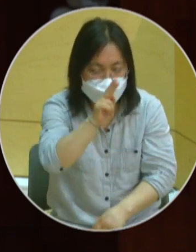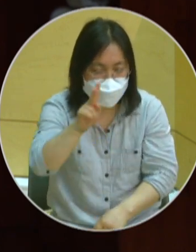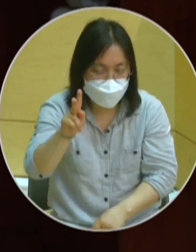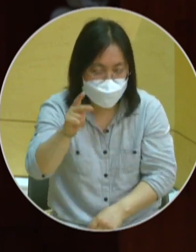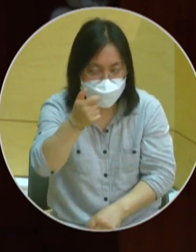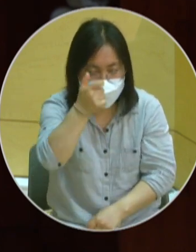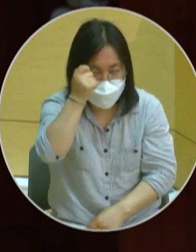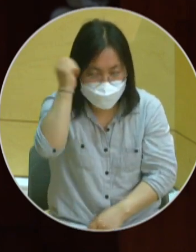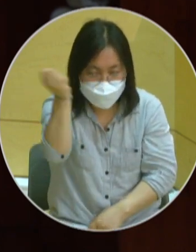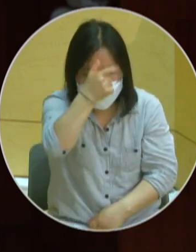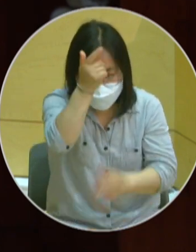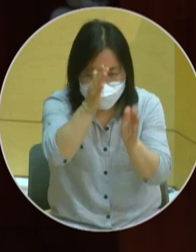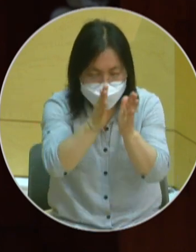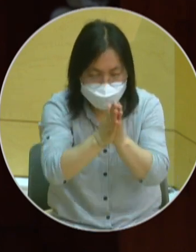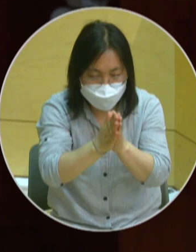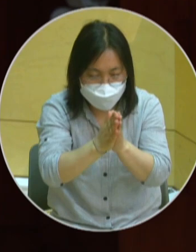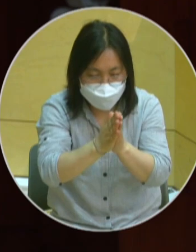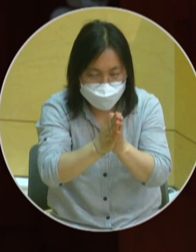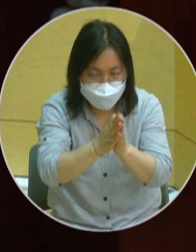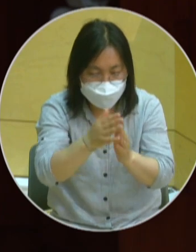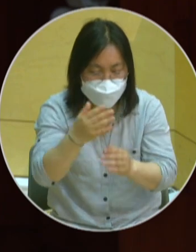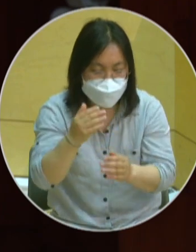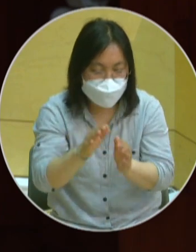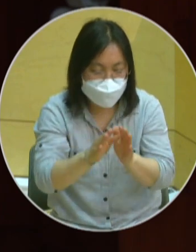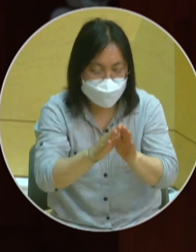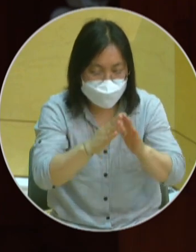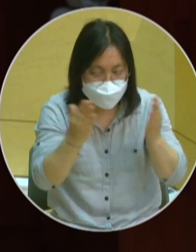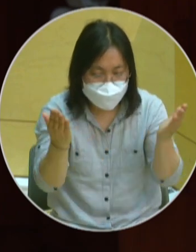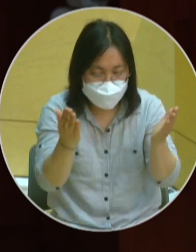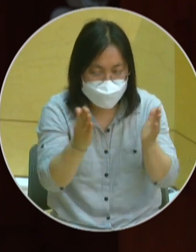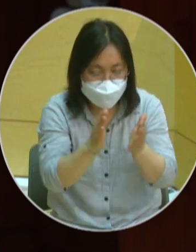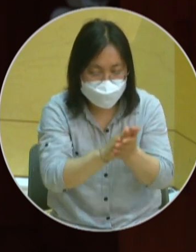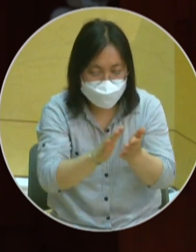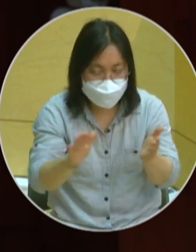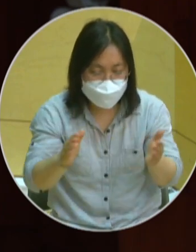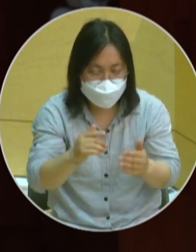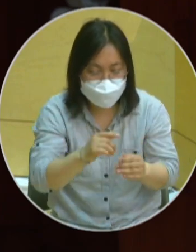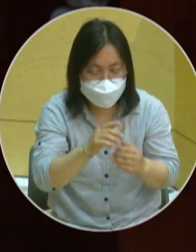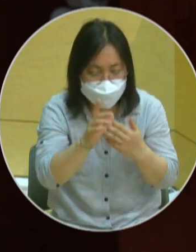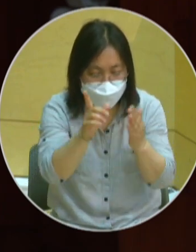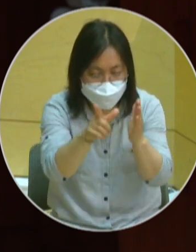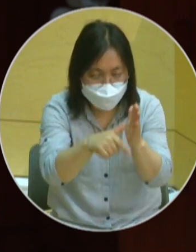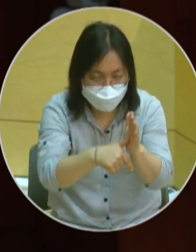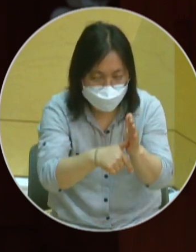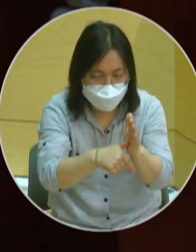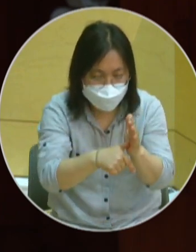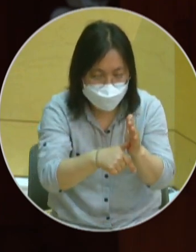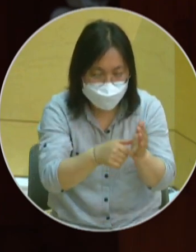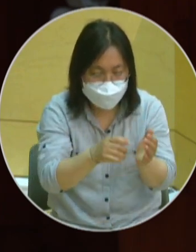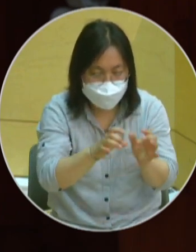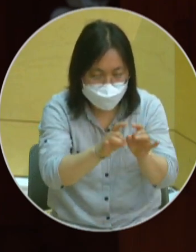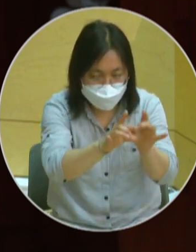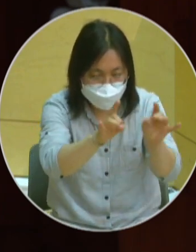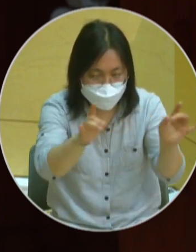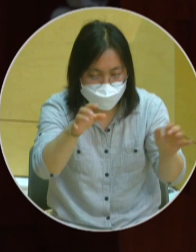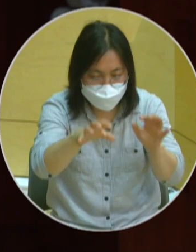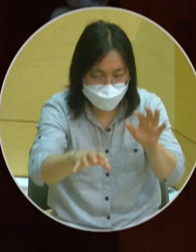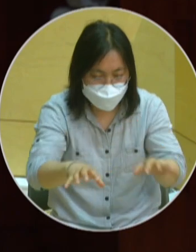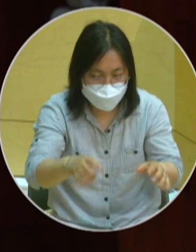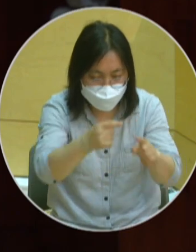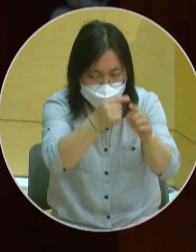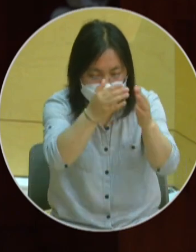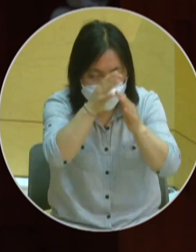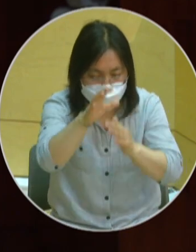감사합니다. 코로나로 지치고 힘든 이 시기에 예배당에서 또 각자의 처소에서